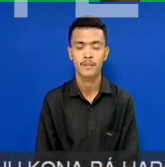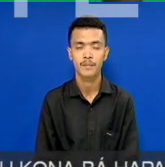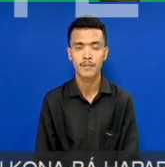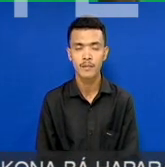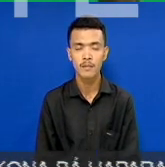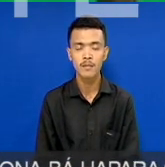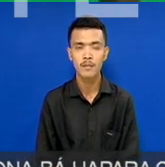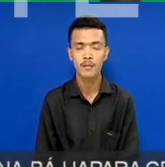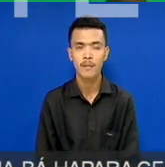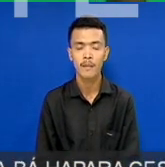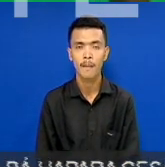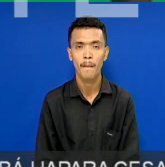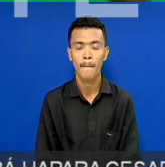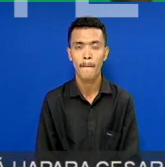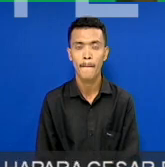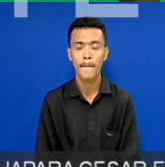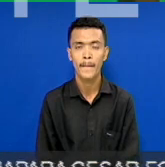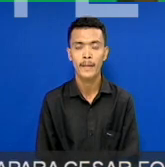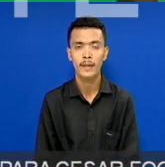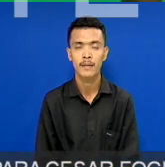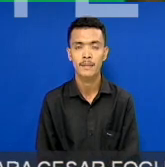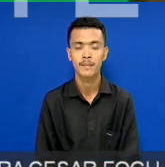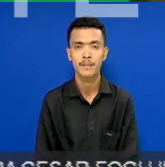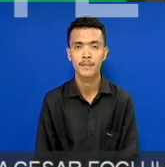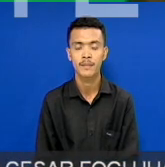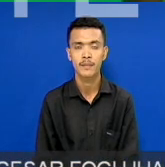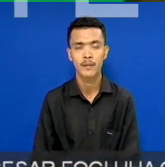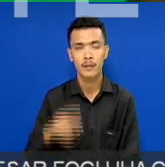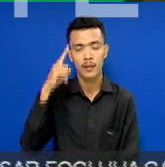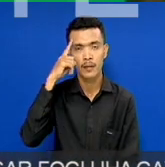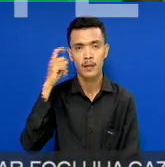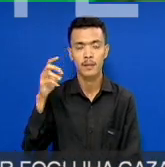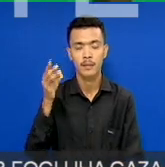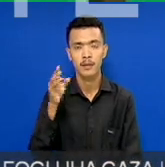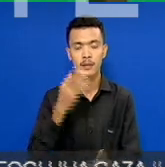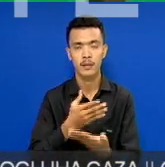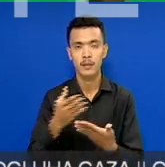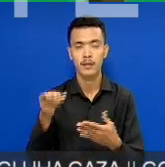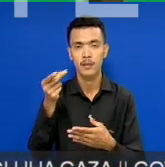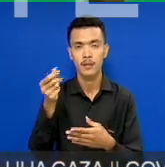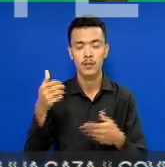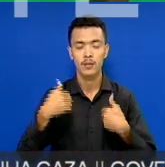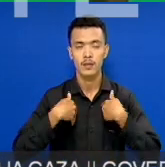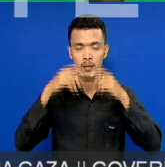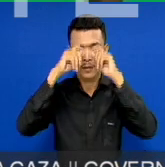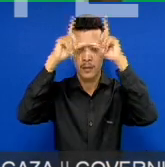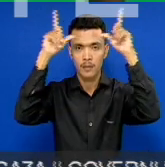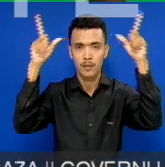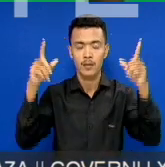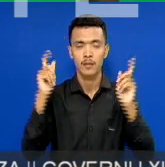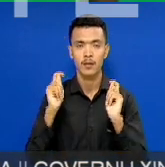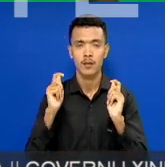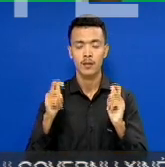be makina pejaru sir ne. Tambah be limitado ya timur latuan i Ano si tenta